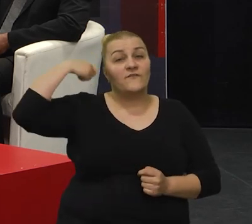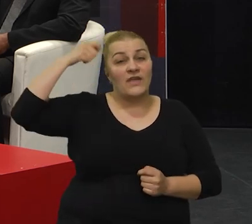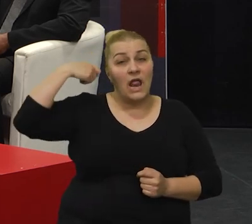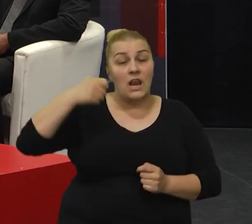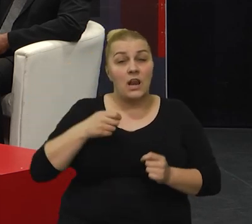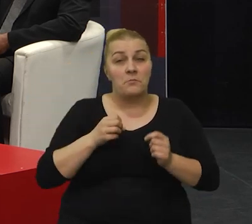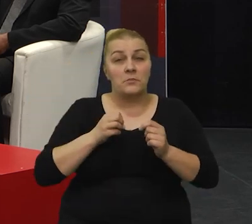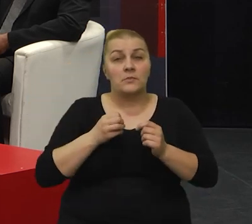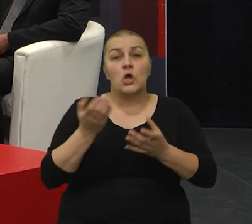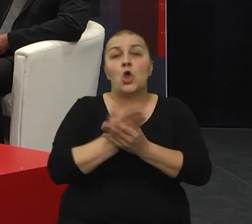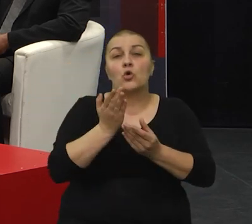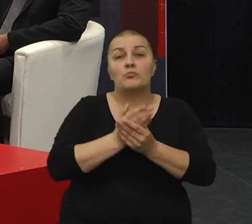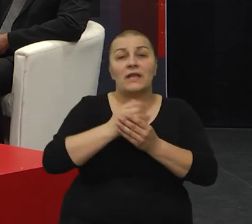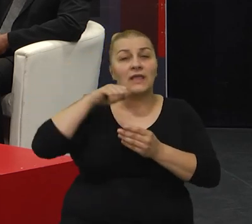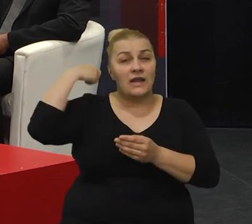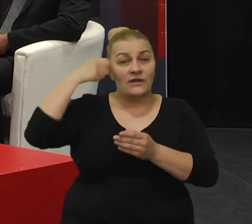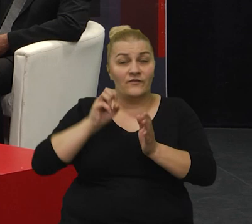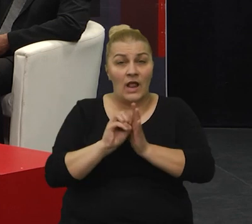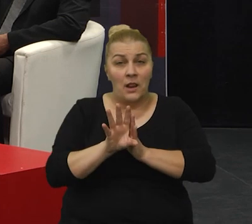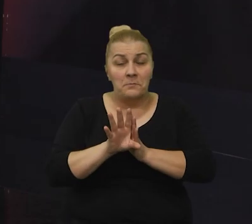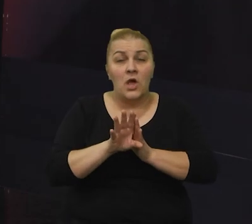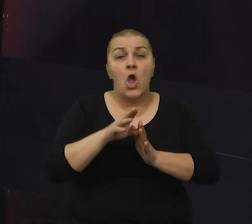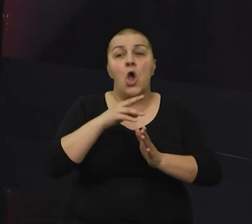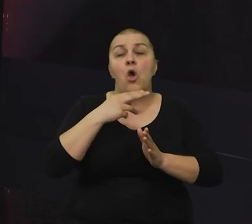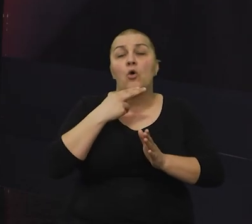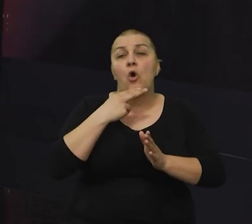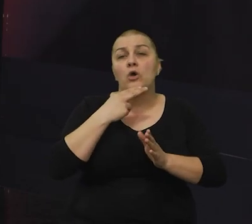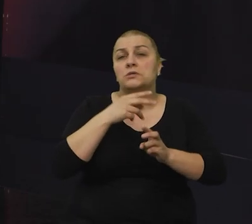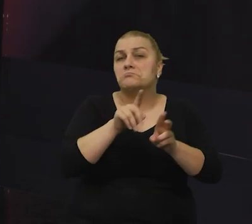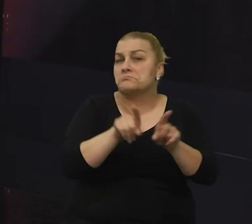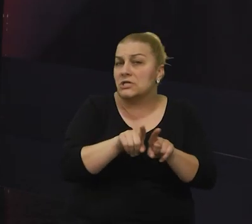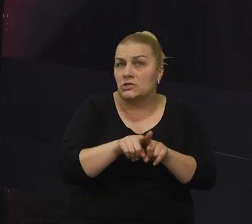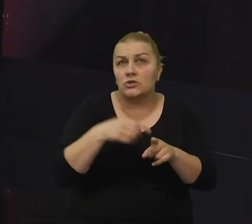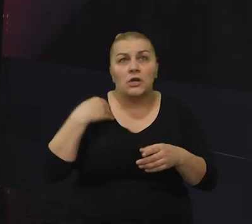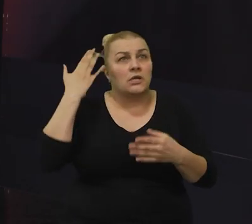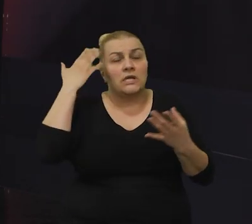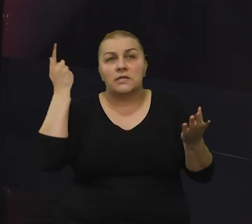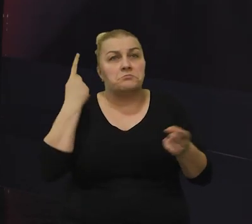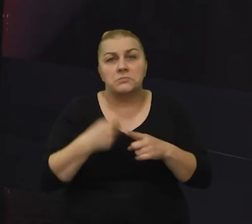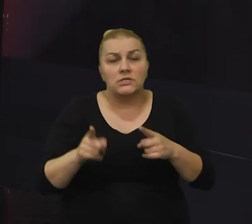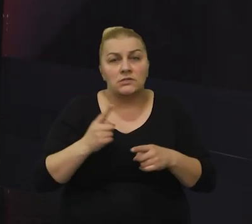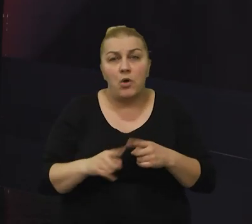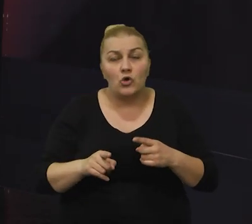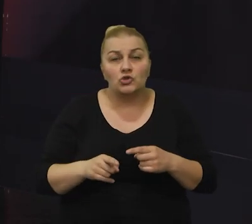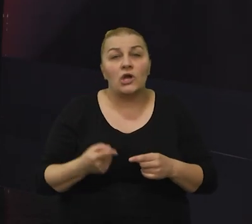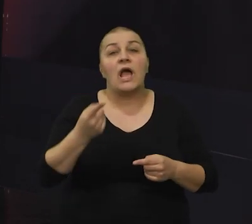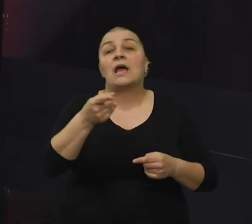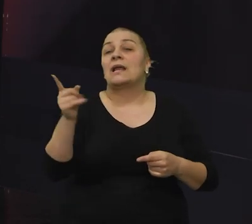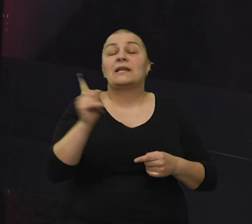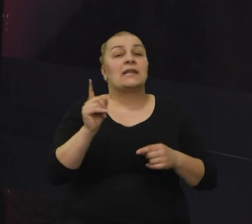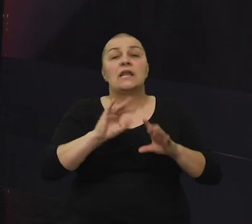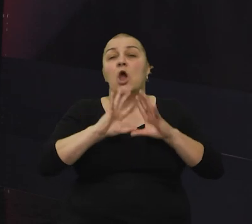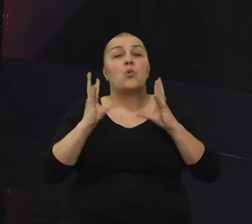film, dokumentarni film Zima 94, koja isto, ne znam iz kojih razloga,